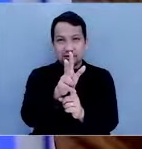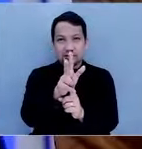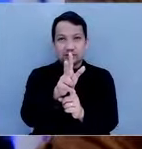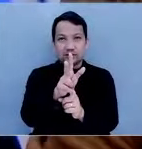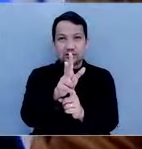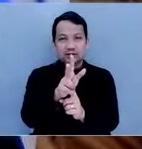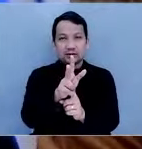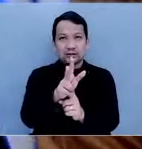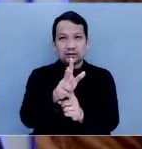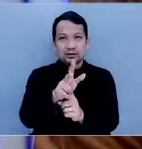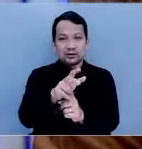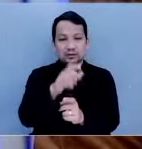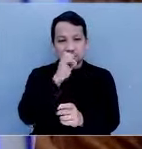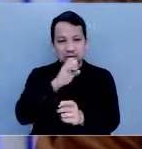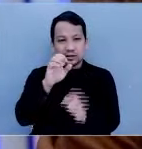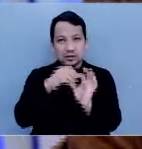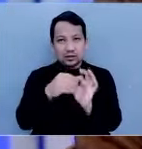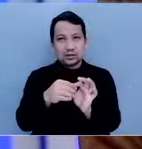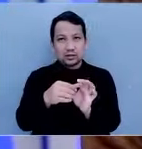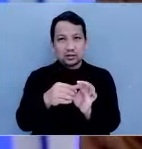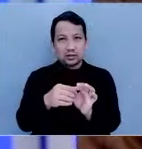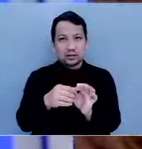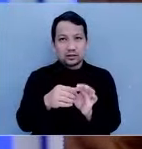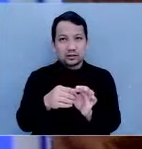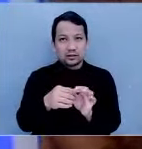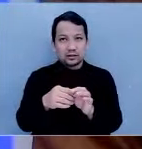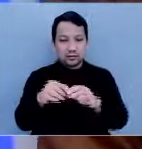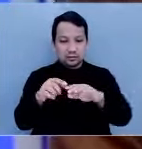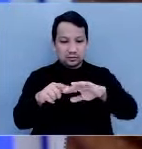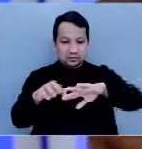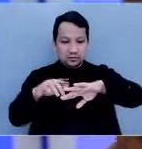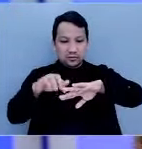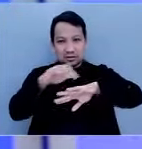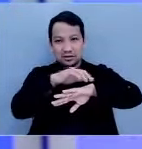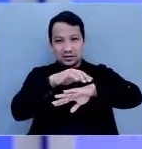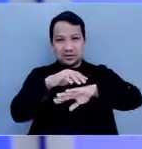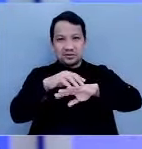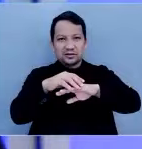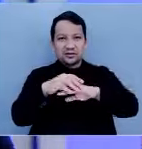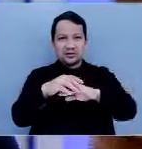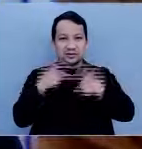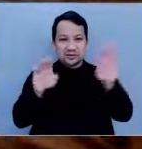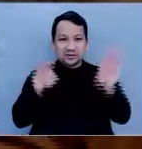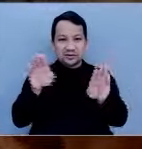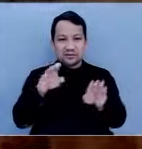agila po. Tapos yung hagdan-hagdan pala yan.